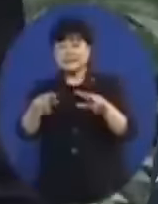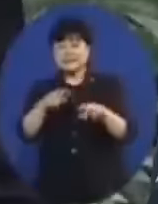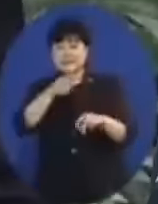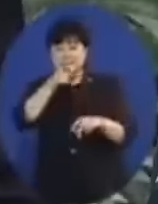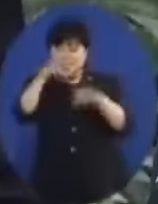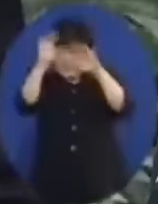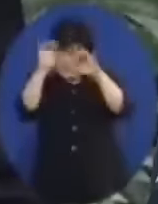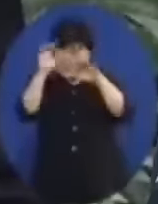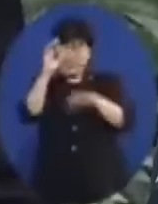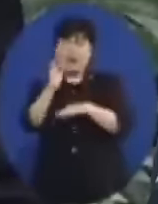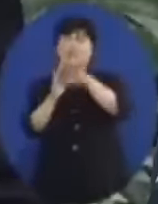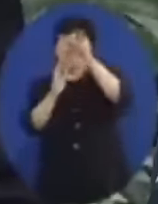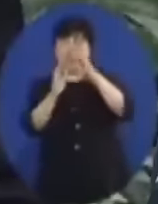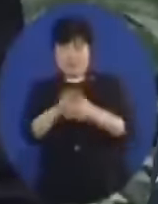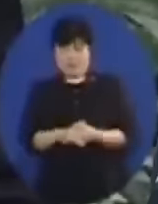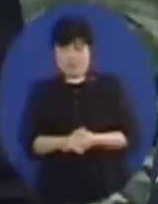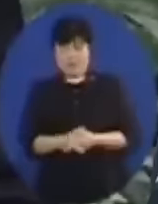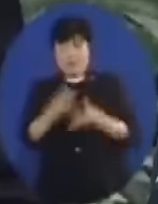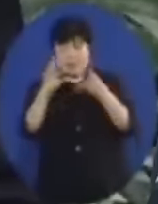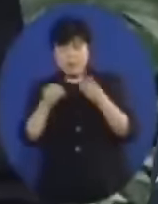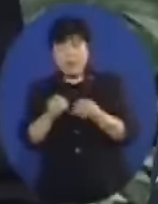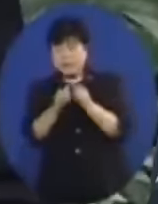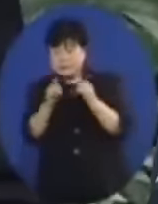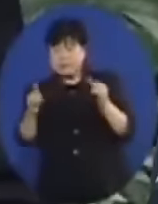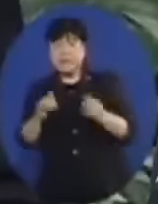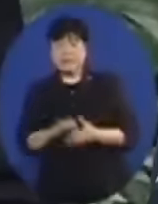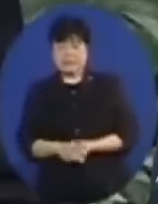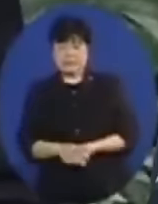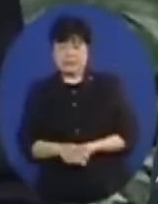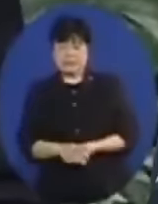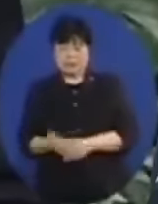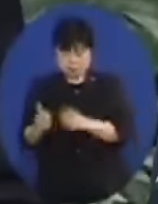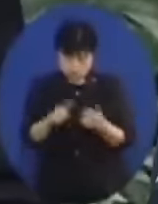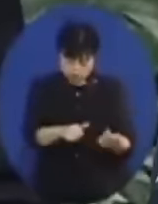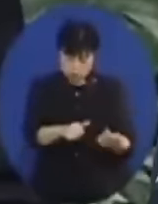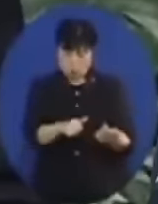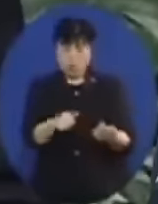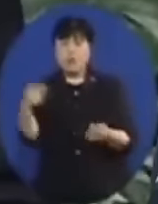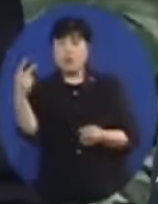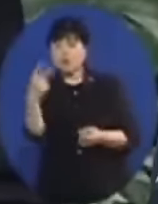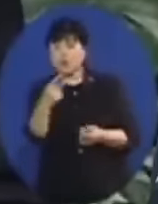홍수가 나서 많은 사람이 죽기도 하고